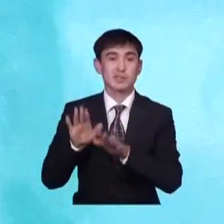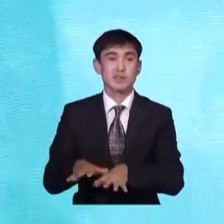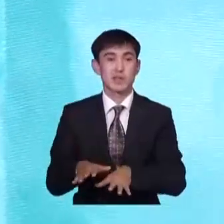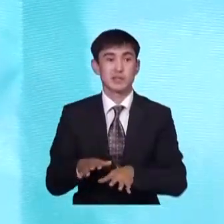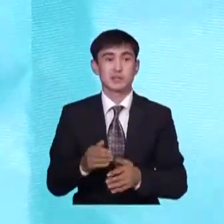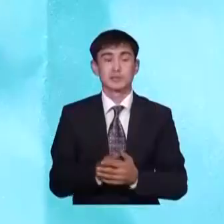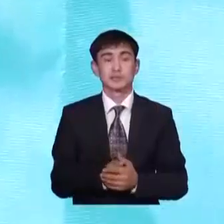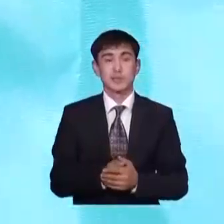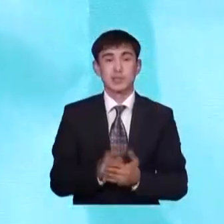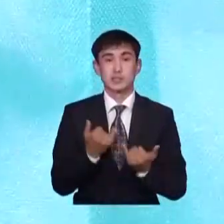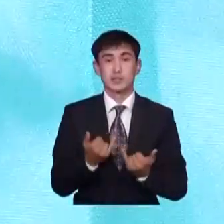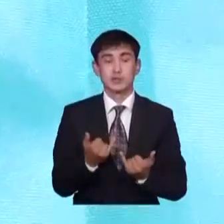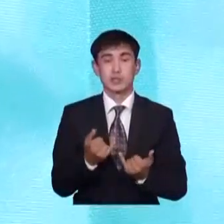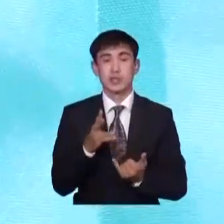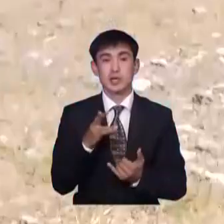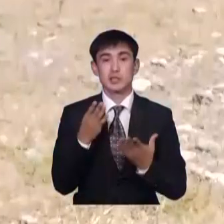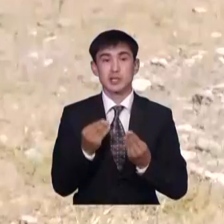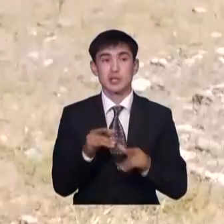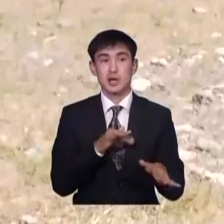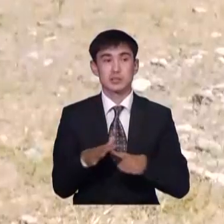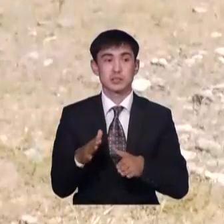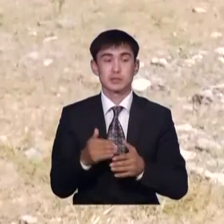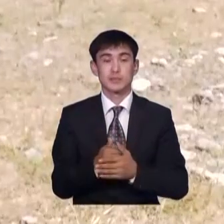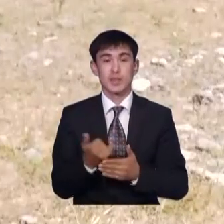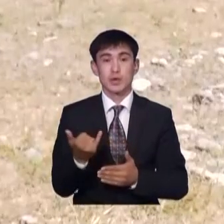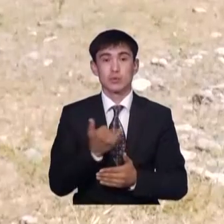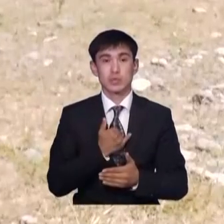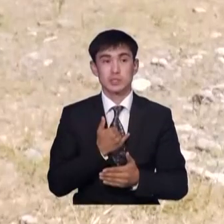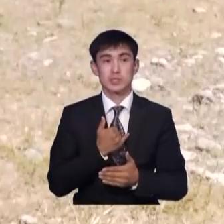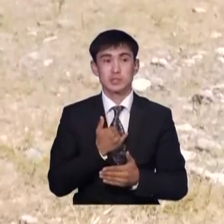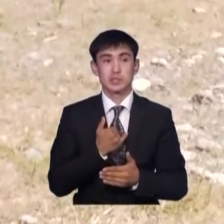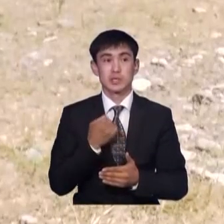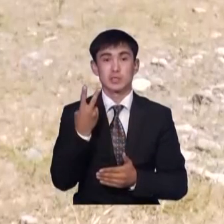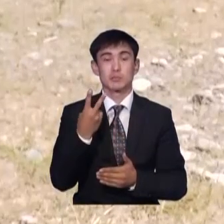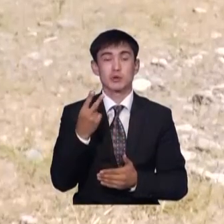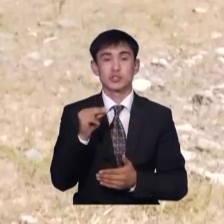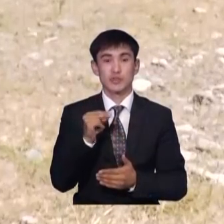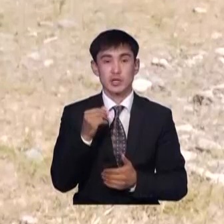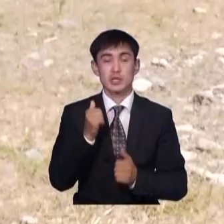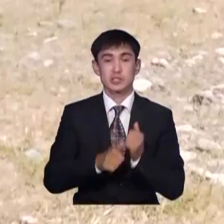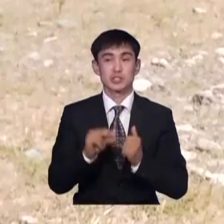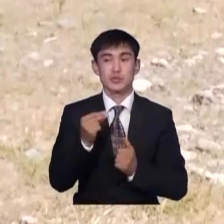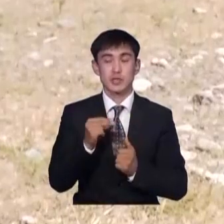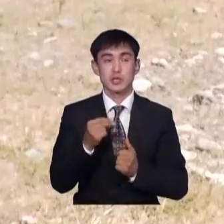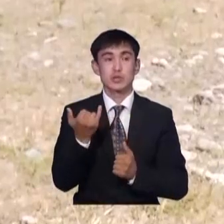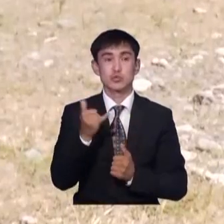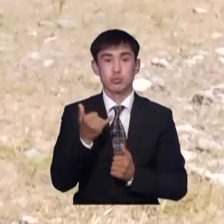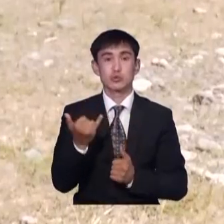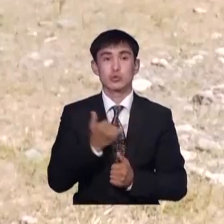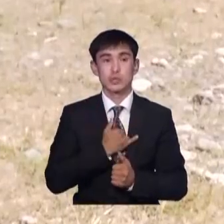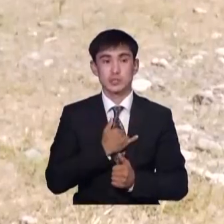Не только сегодня на день акции. Еще вот у нас по четвергам, каждый четверг. И суббота у